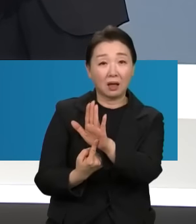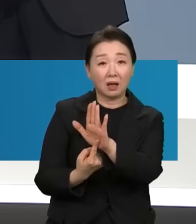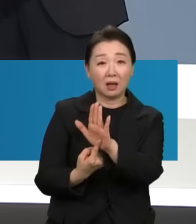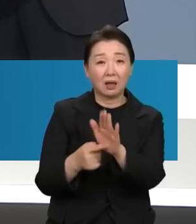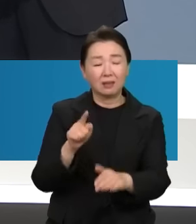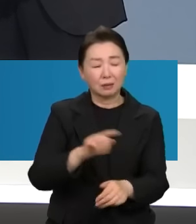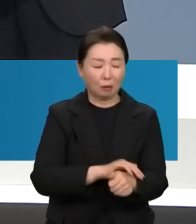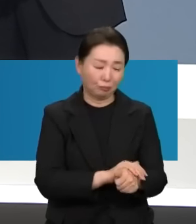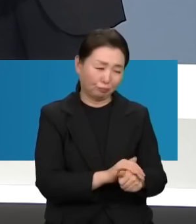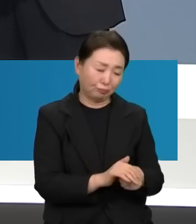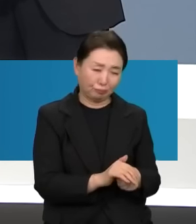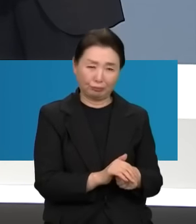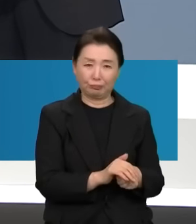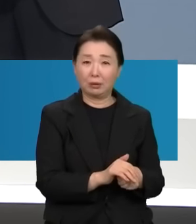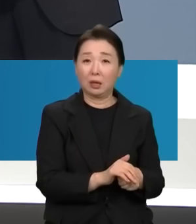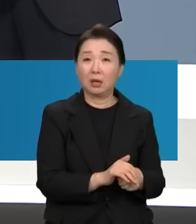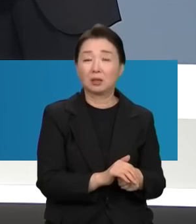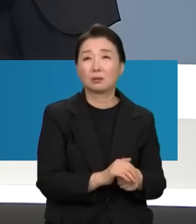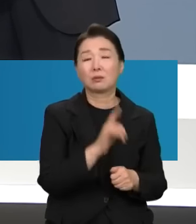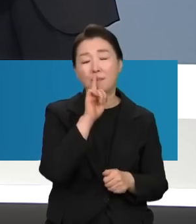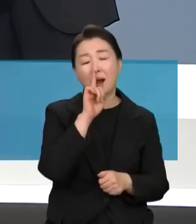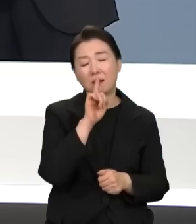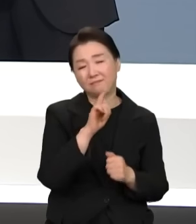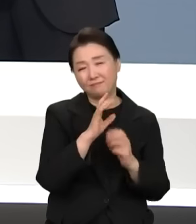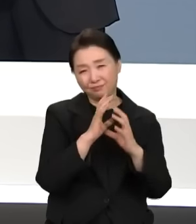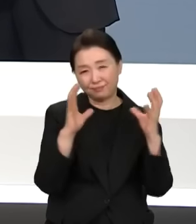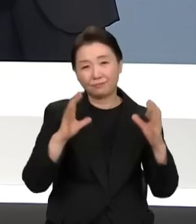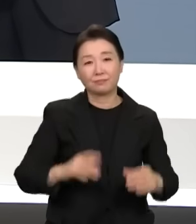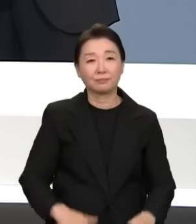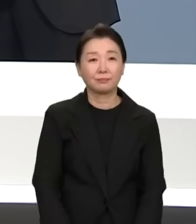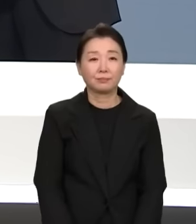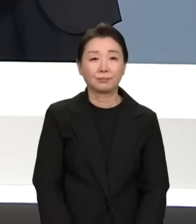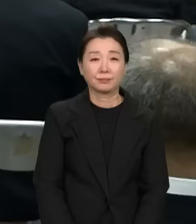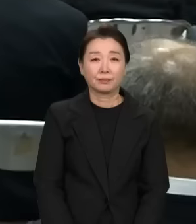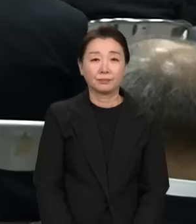이마저도 소극적이라 논란이 계속되고 있습니다. 이어서 김민관 기자입니다.